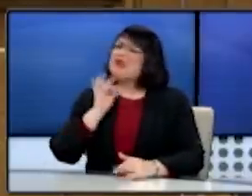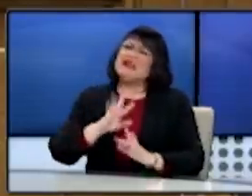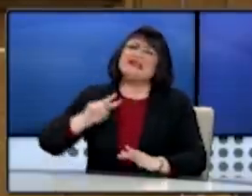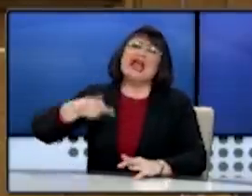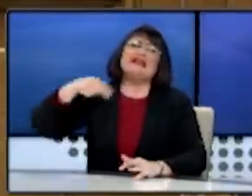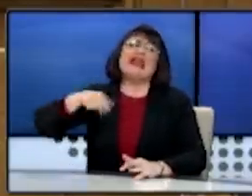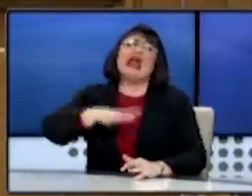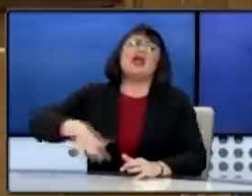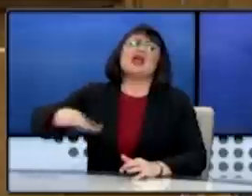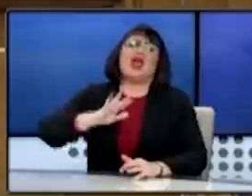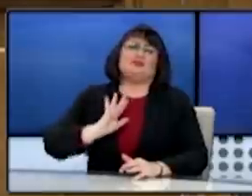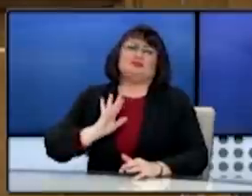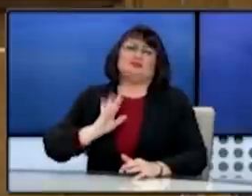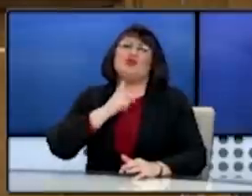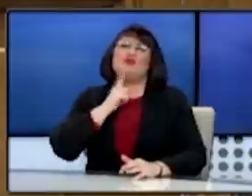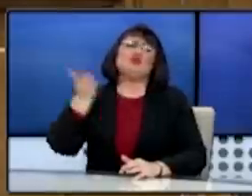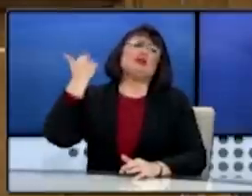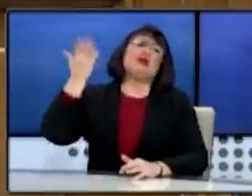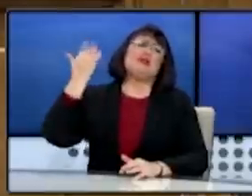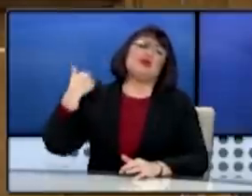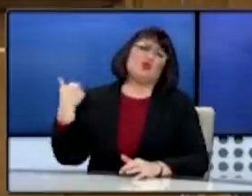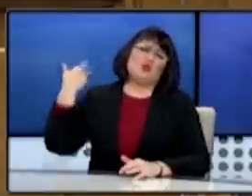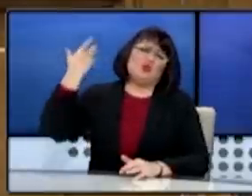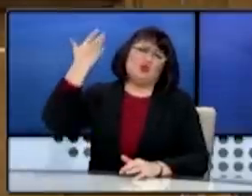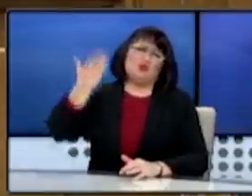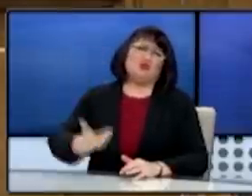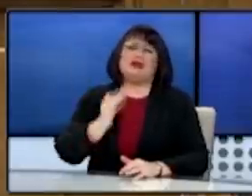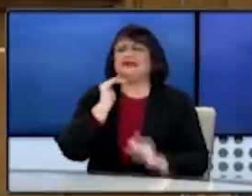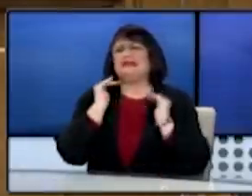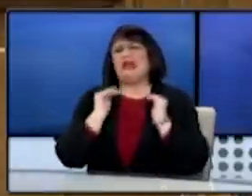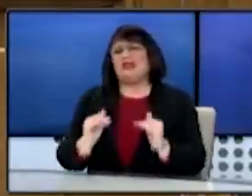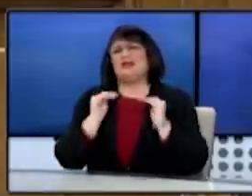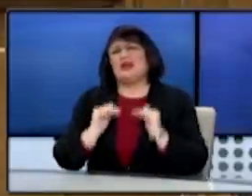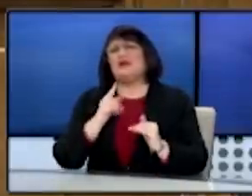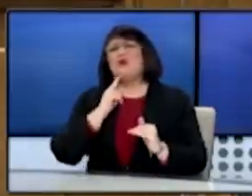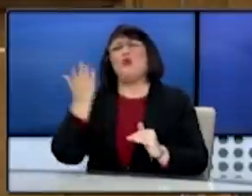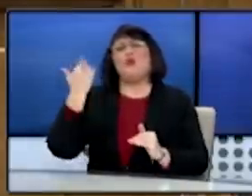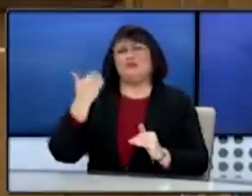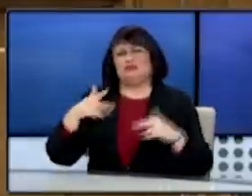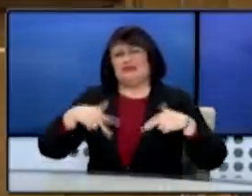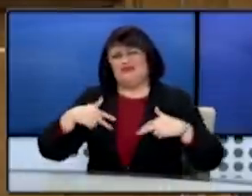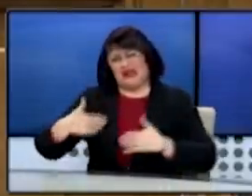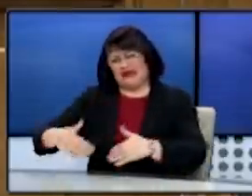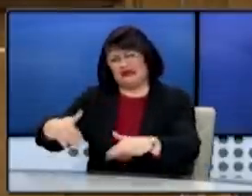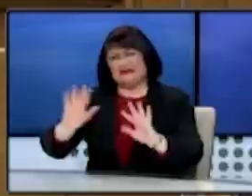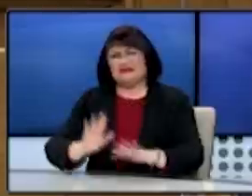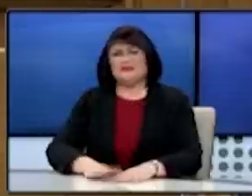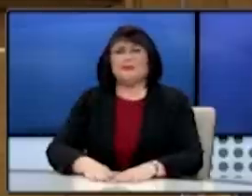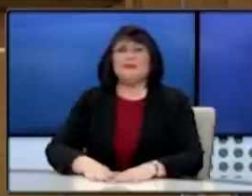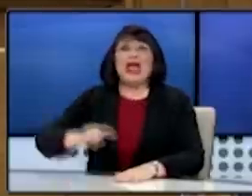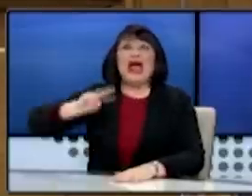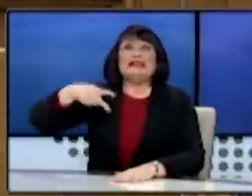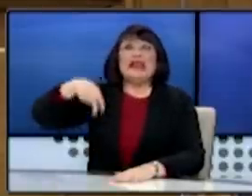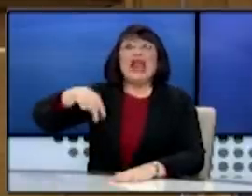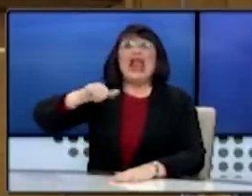υλικά που καταρτίστηκαν και όλοι οι προϋπολογισμοί όλων των προηγούμενων κυβερνήσεων. Είναι ένας προϋπολογισμός βαθιά